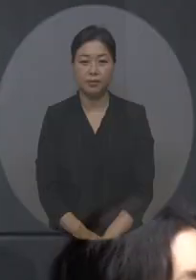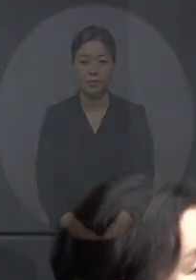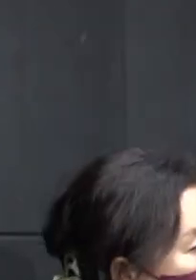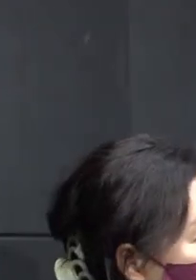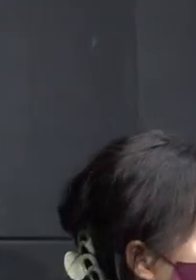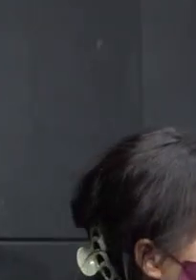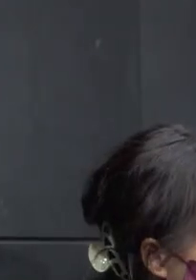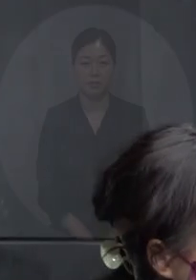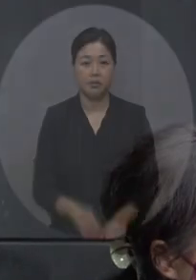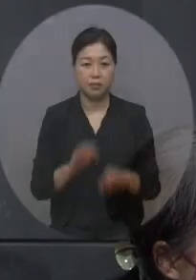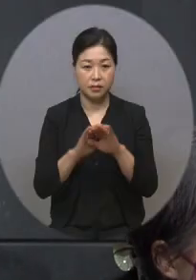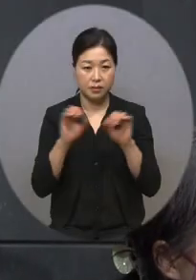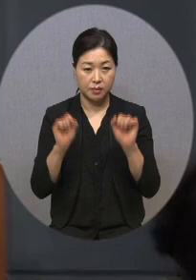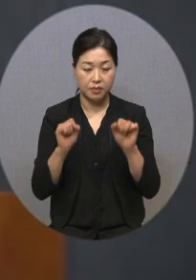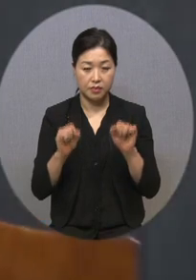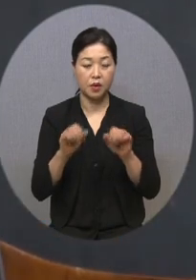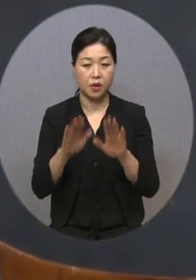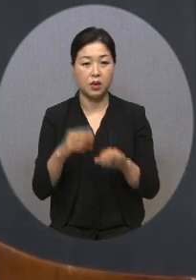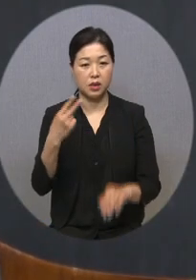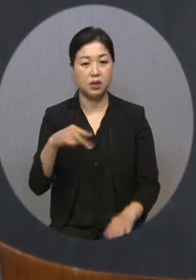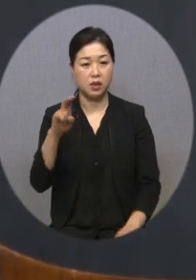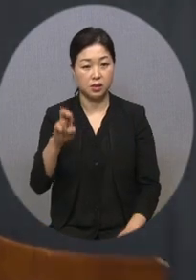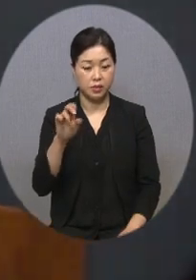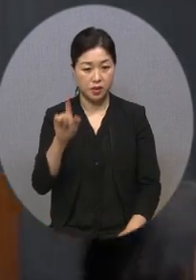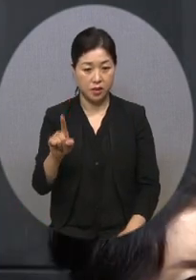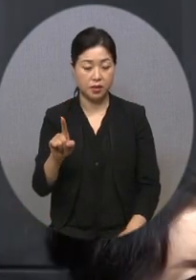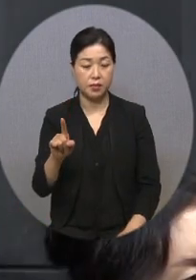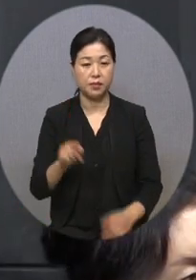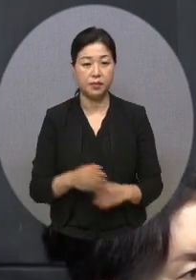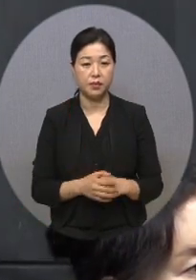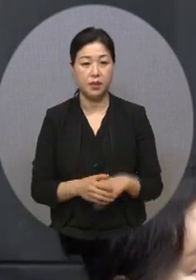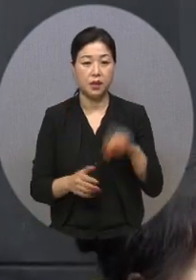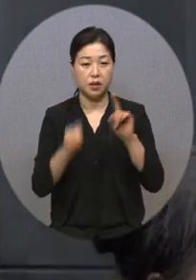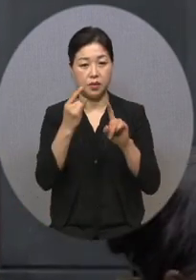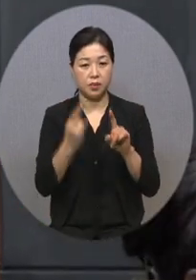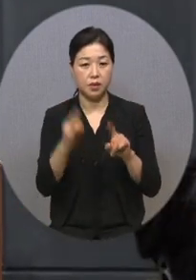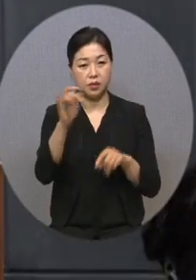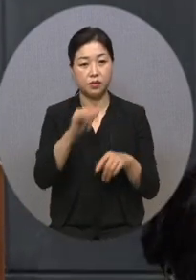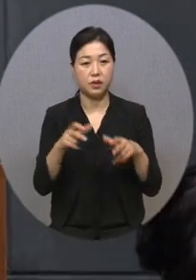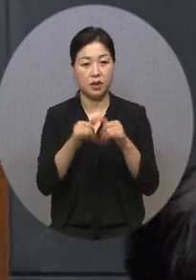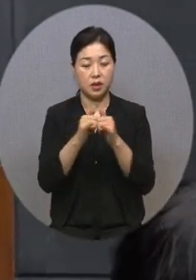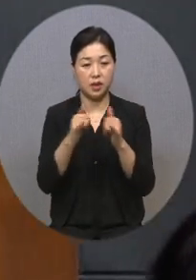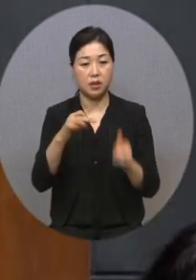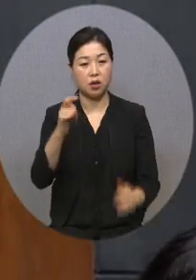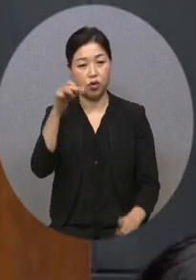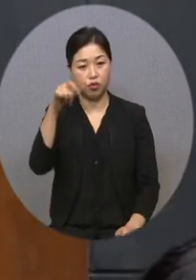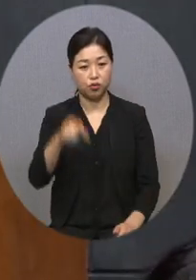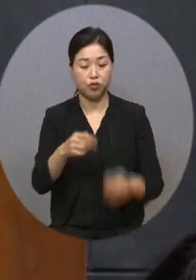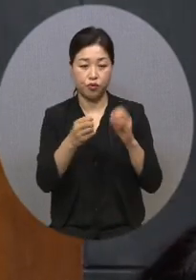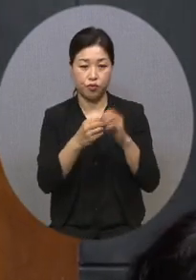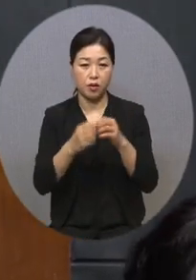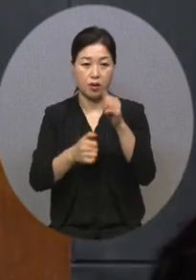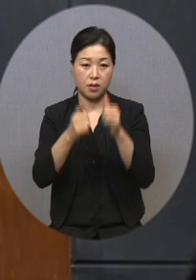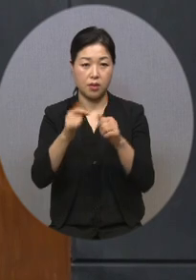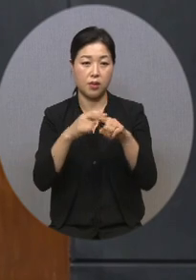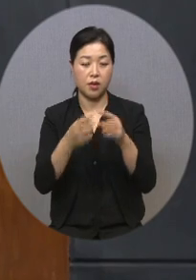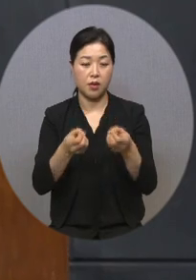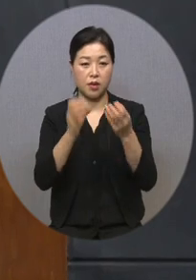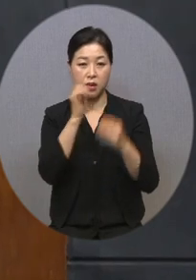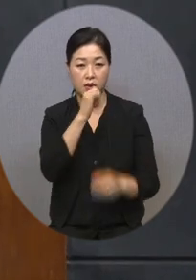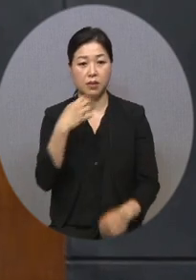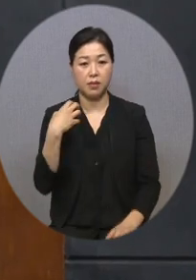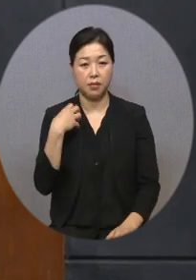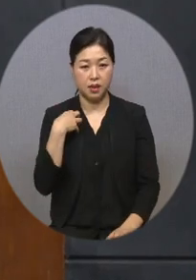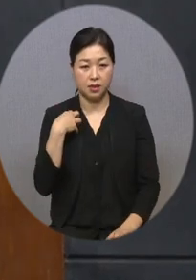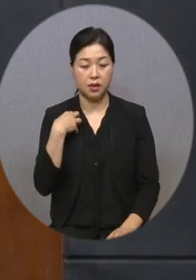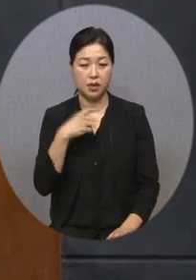네, 안녕하세요. 오늘 2021년 제1회 전국 장애인 선후 국악 경연대 또 사회를 맡은 아나운서